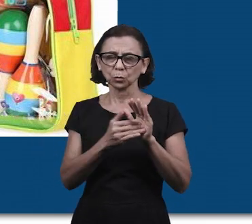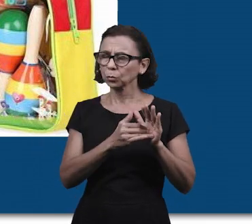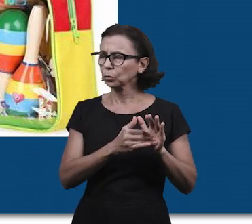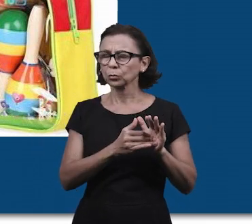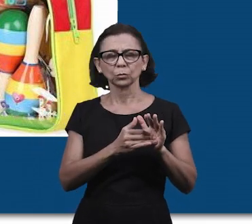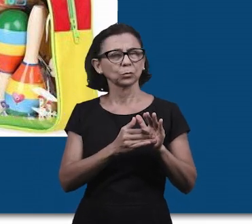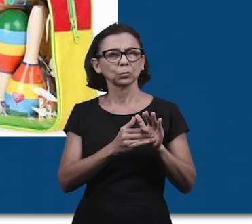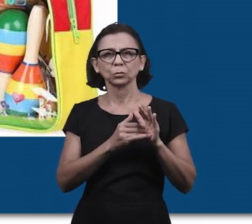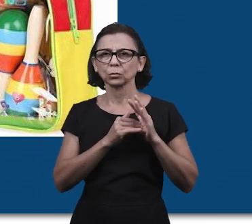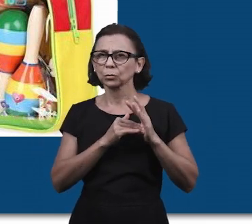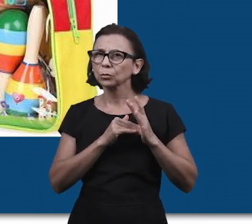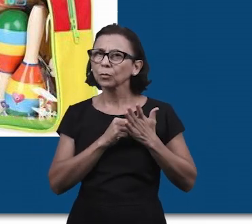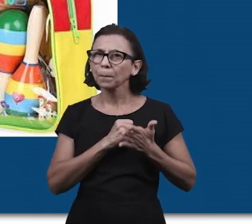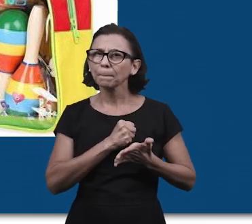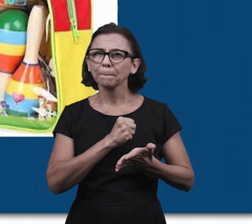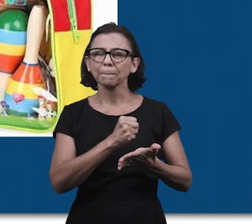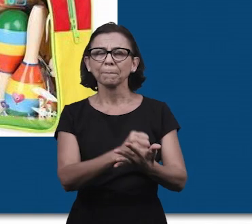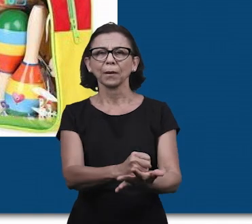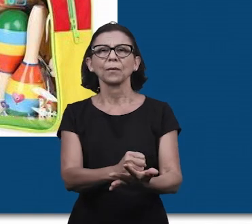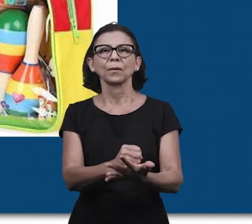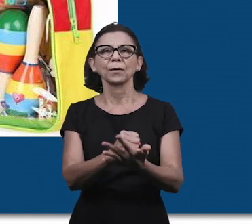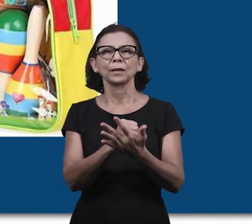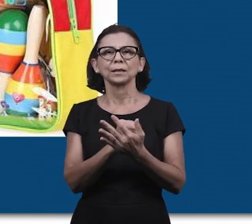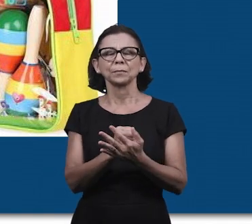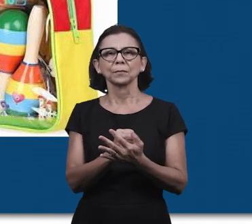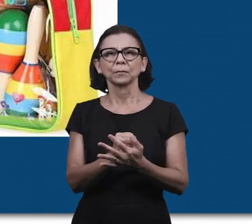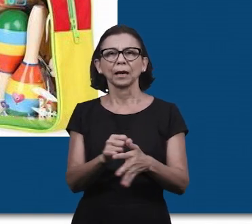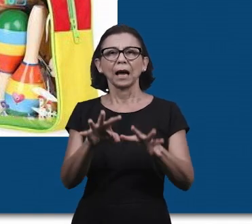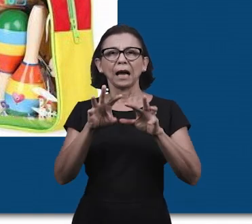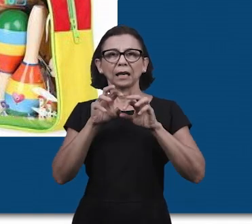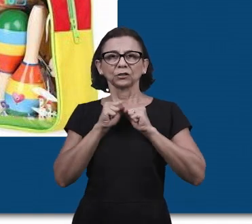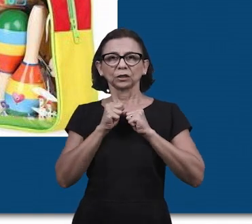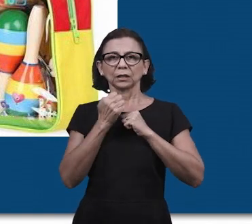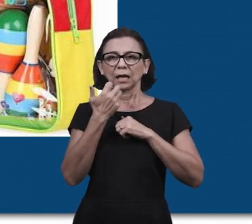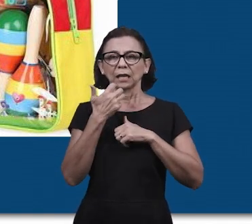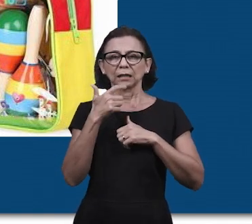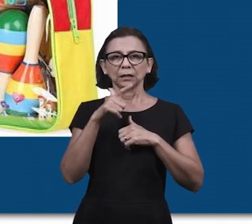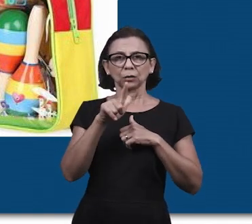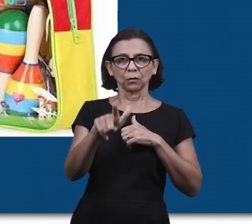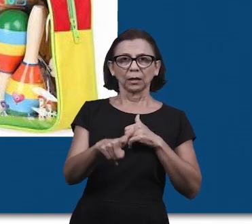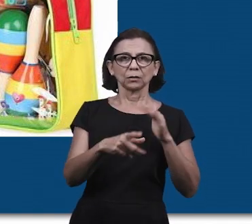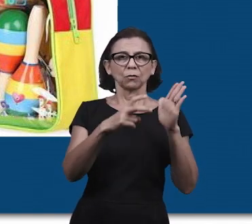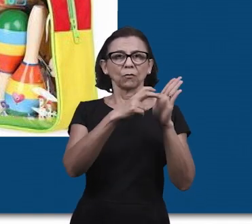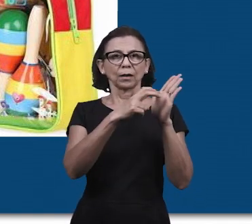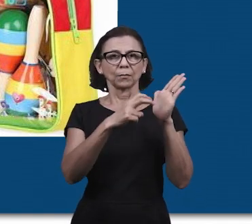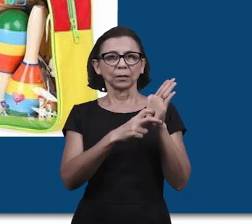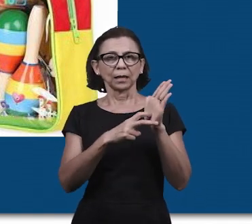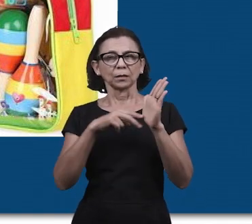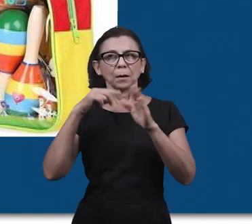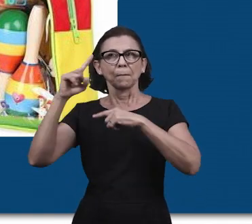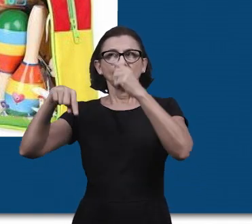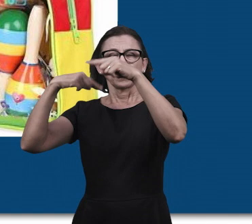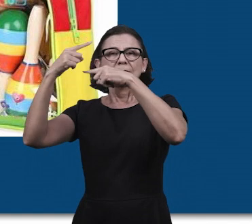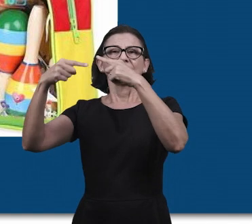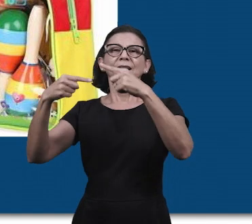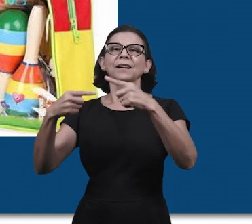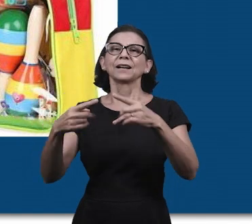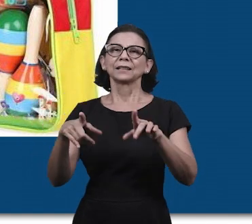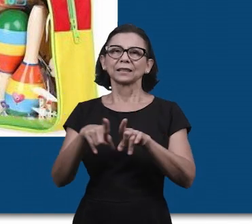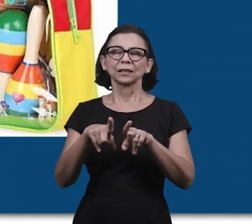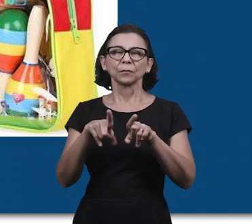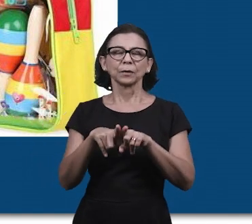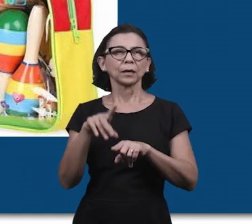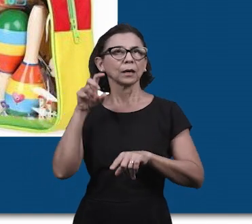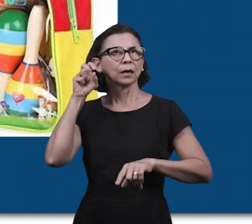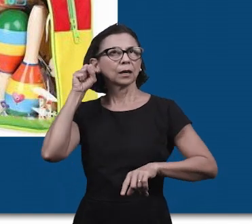des mouvements, et il rend plus facile la socialisation, contribue pour le processus du langage